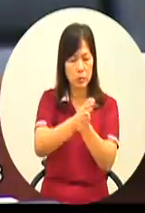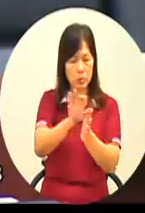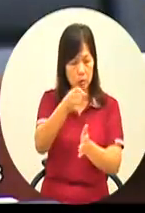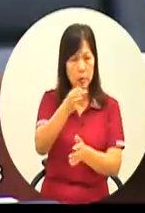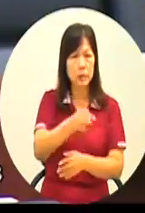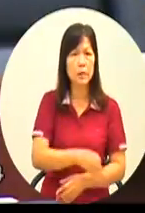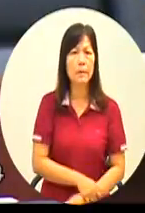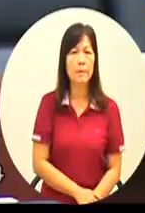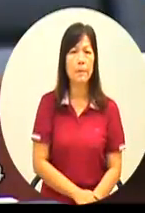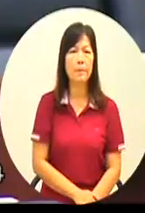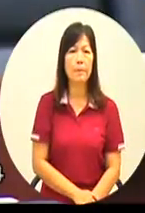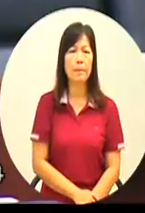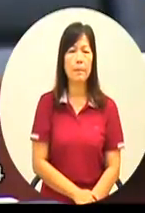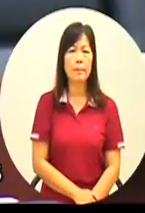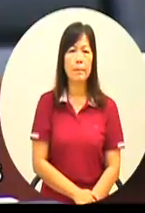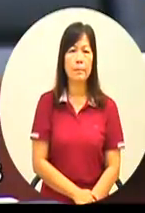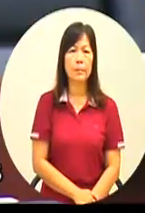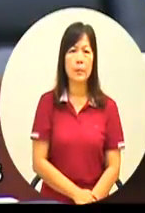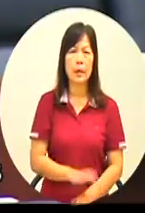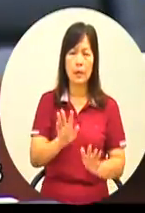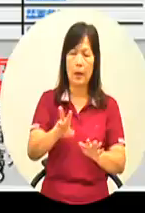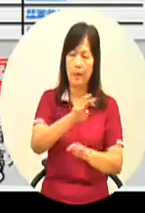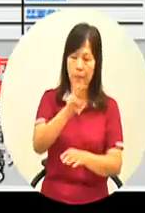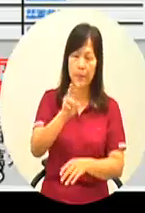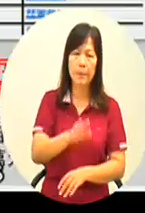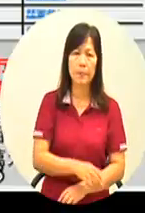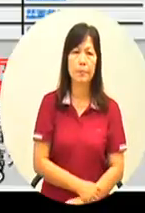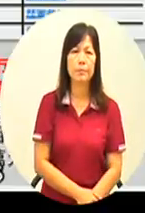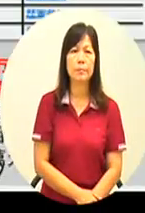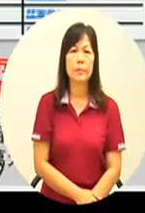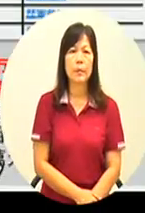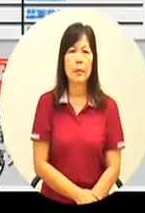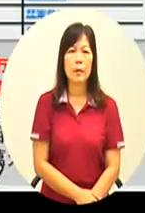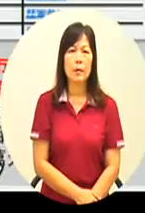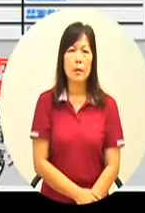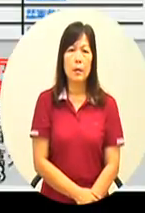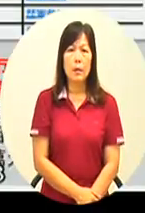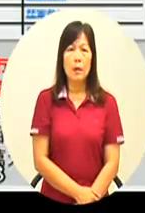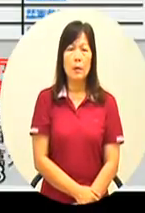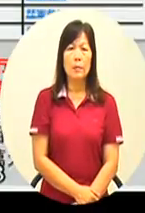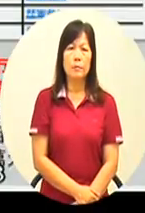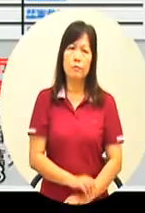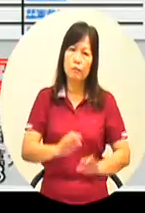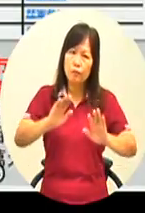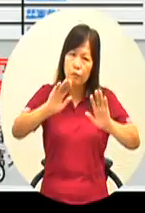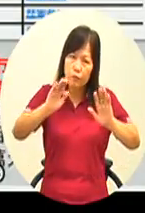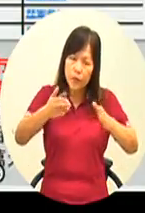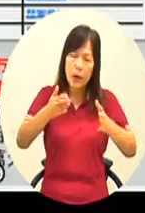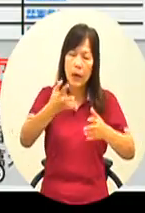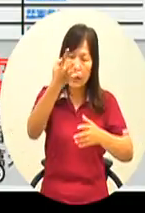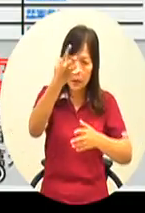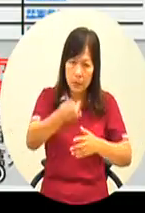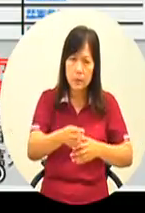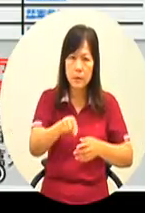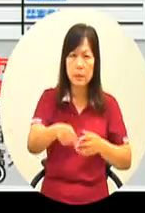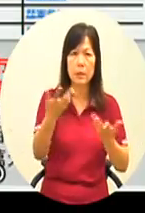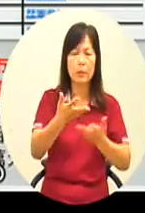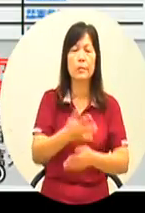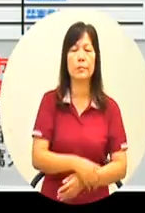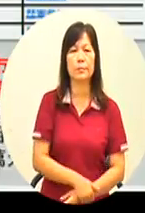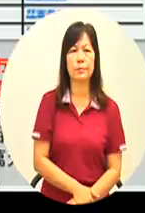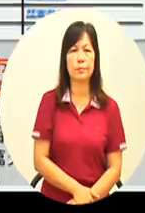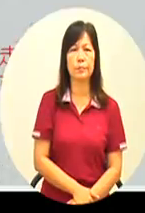好，我们可以看一下，这个是大概就是这几件。好，